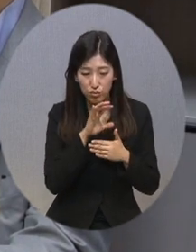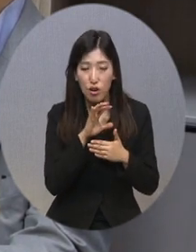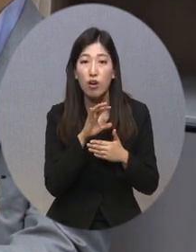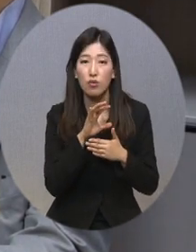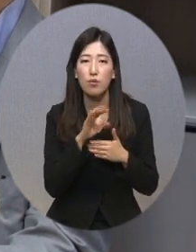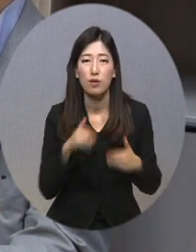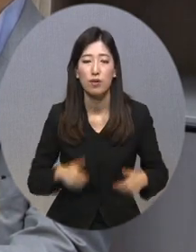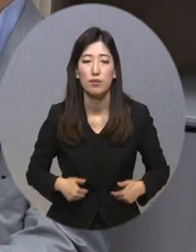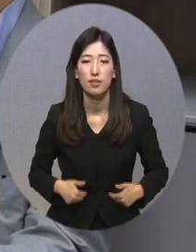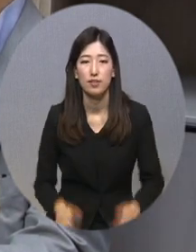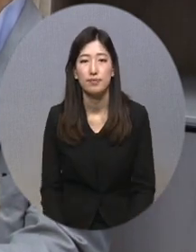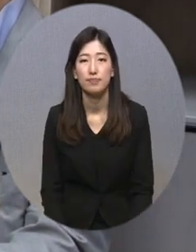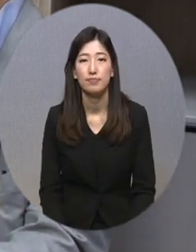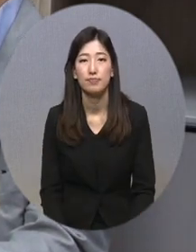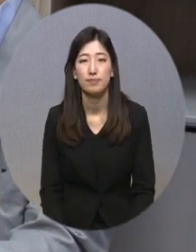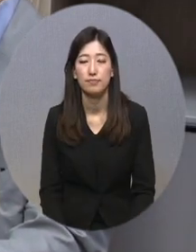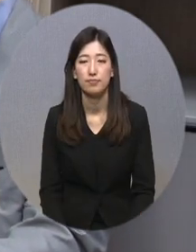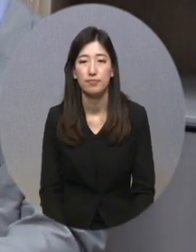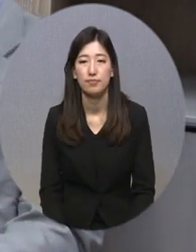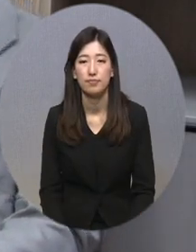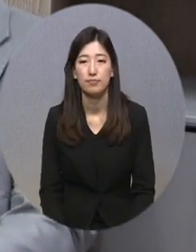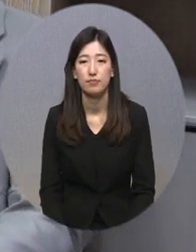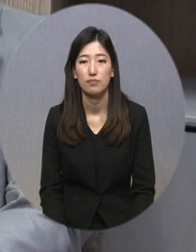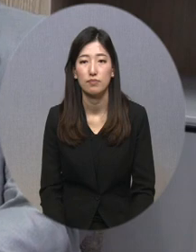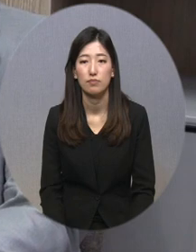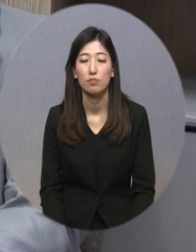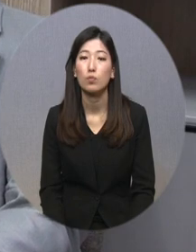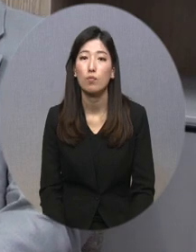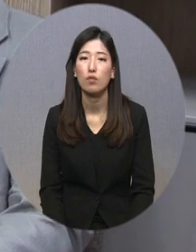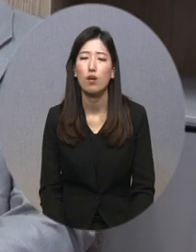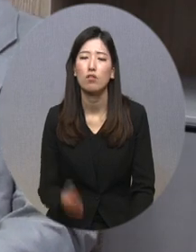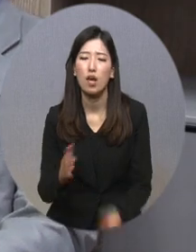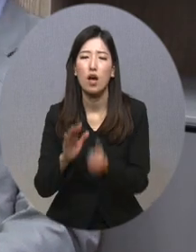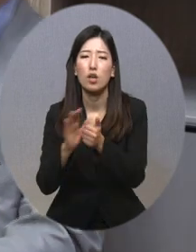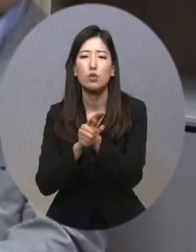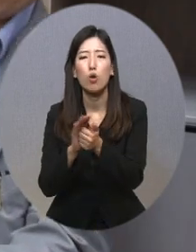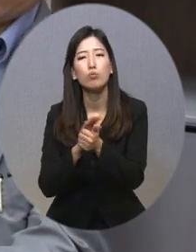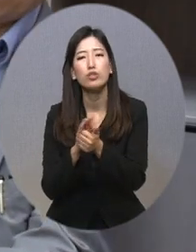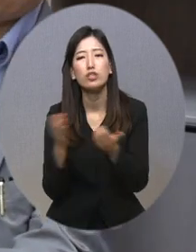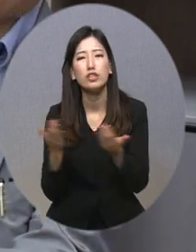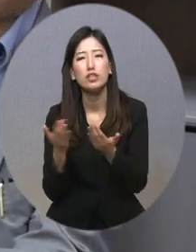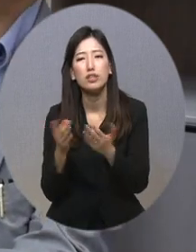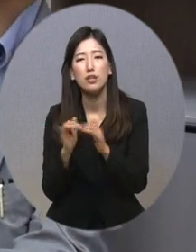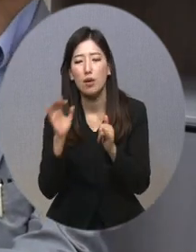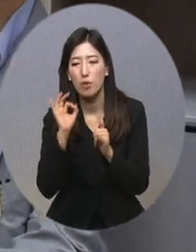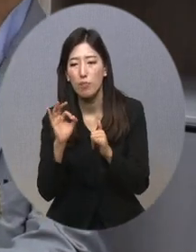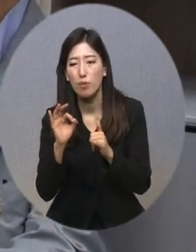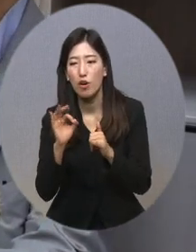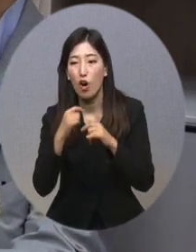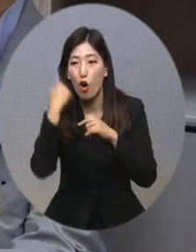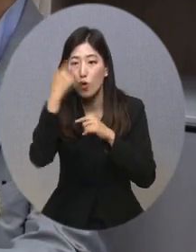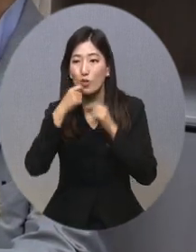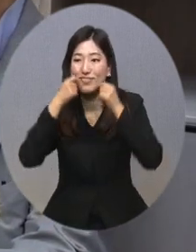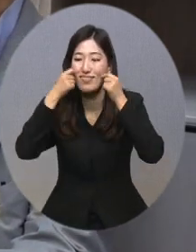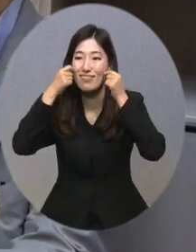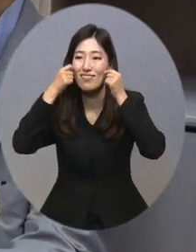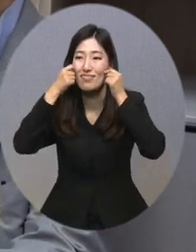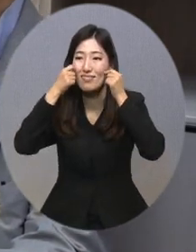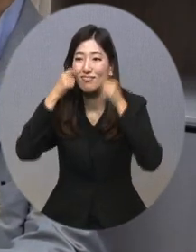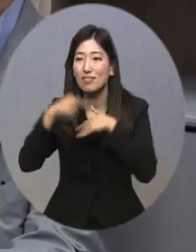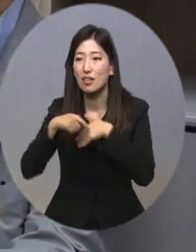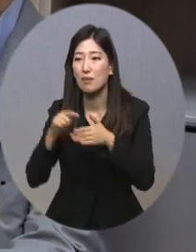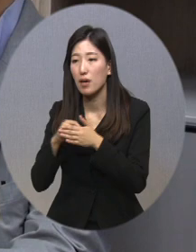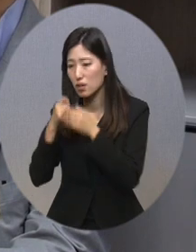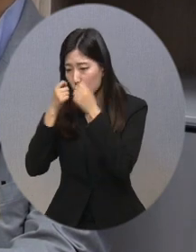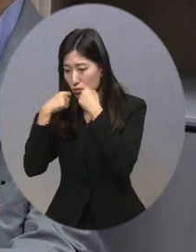행위가 됐든. 예. 서비스 직종에 있는 분들은 사실은 얼굴은 웃고 있는데 마음은 울고 있는 사람들도 있다고